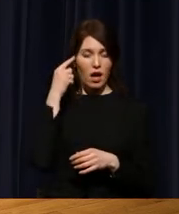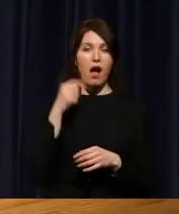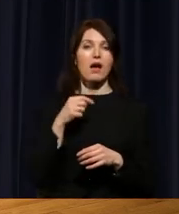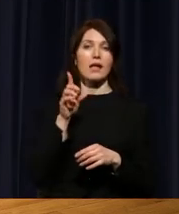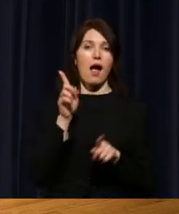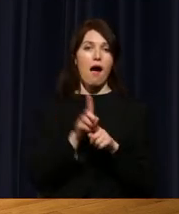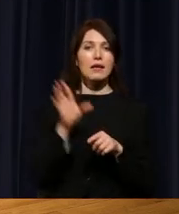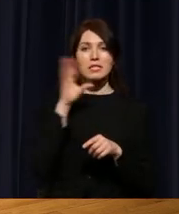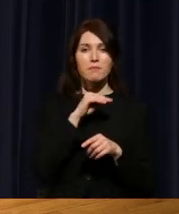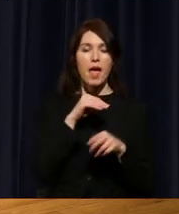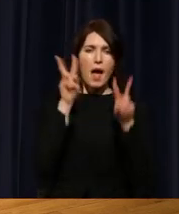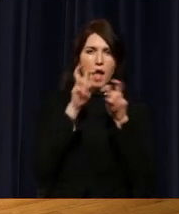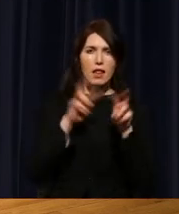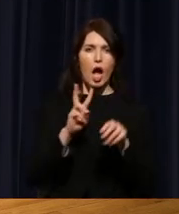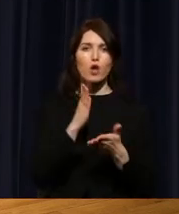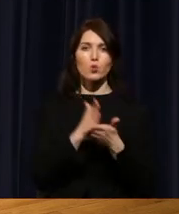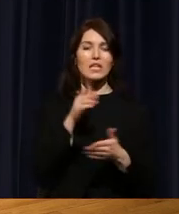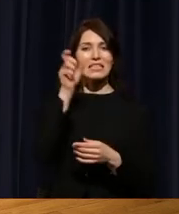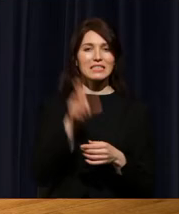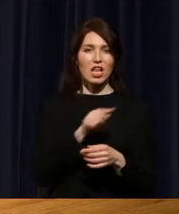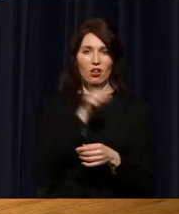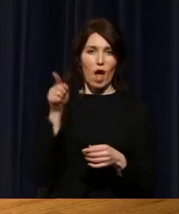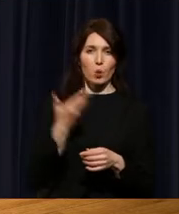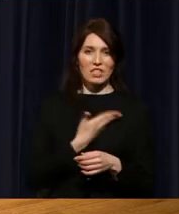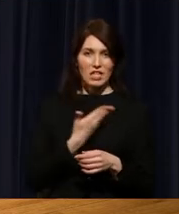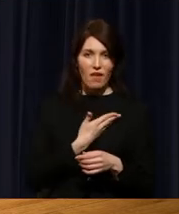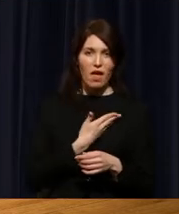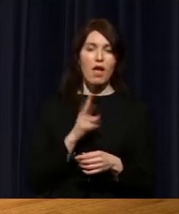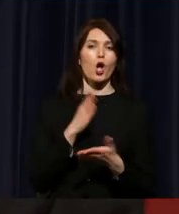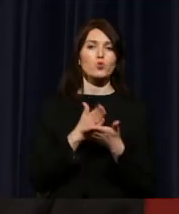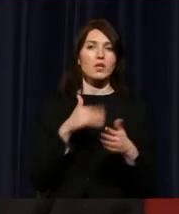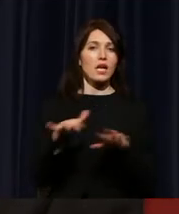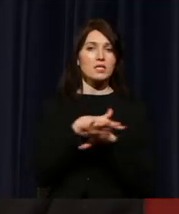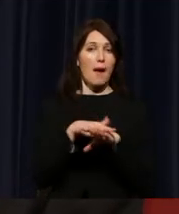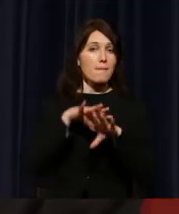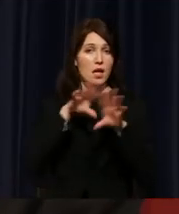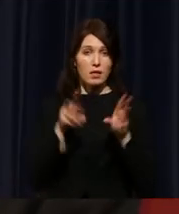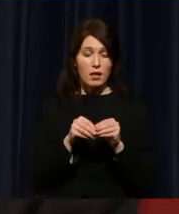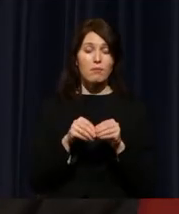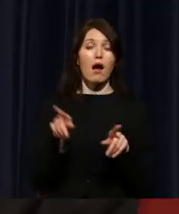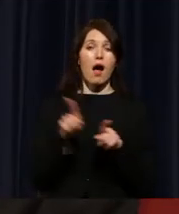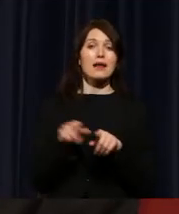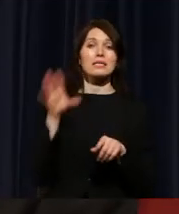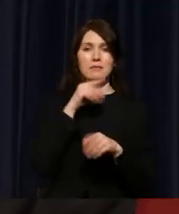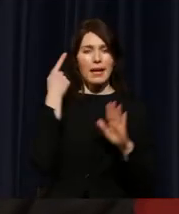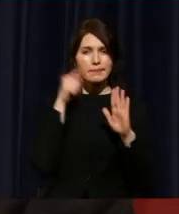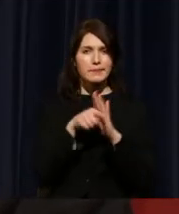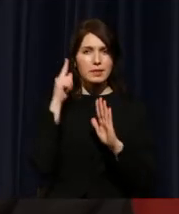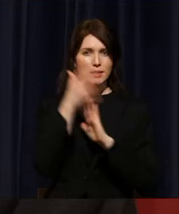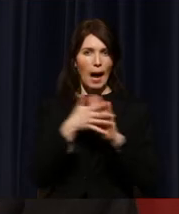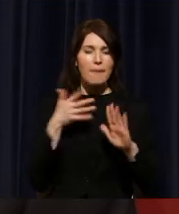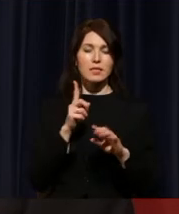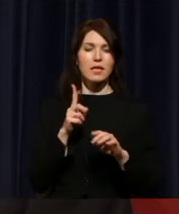spējot analizēt, kas notiek cilvēku dzīvēs, kas notiek sabiedrībā, respektīvi spēt iedziļināties, jo tas prasa